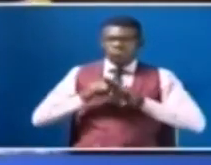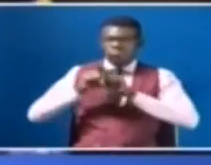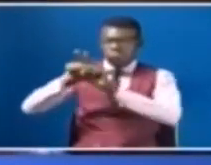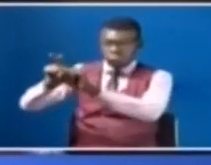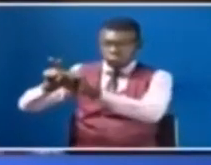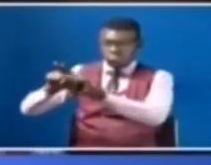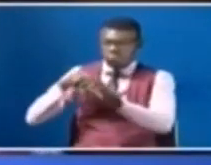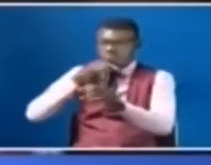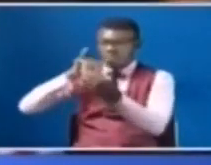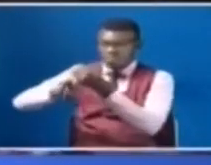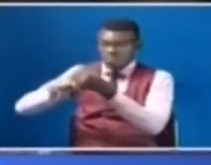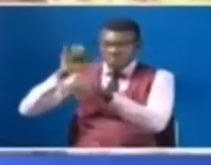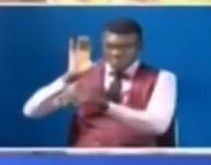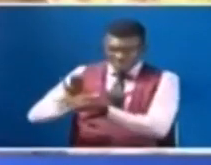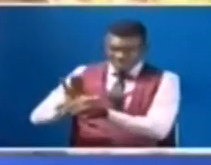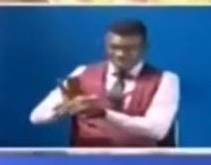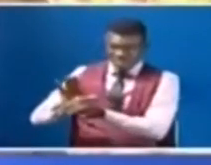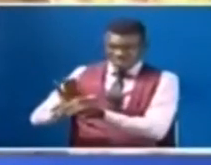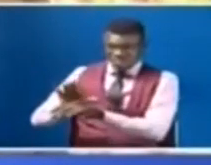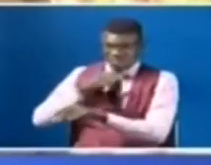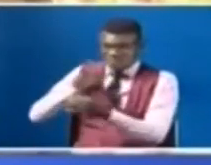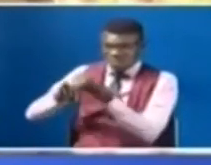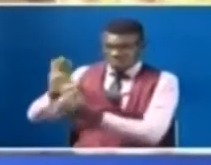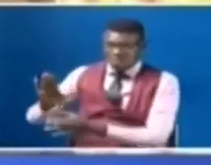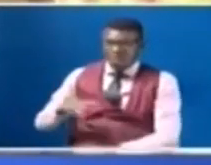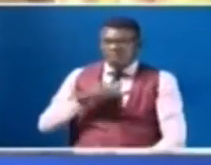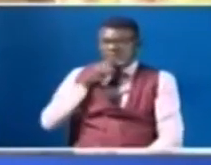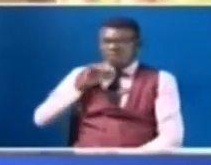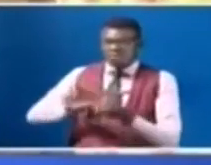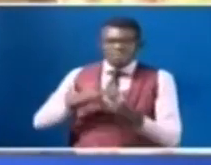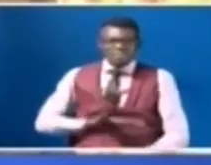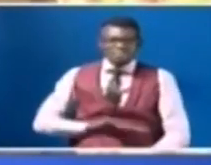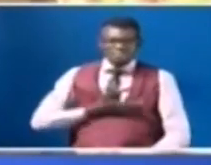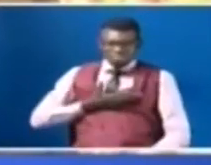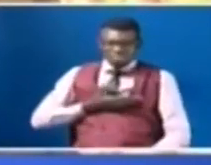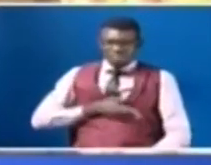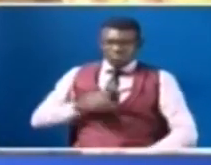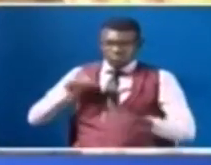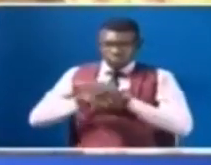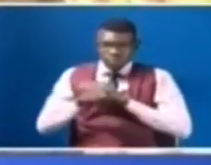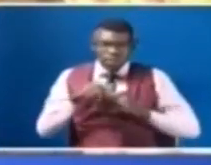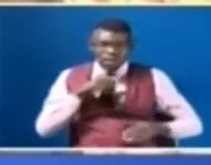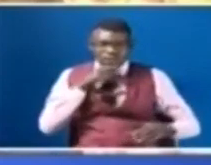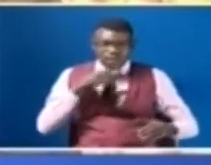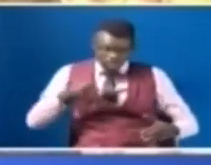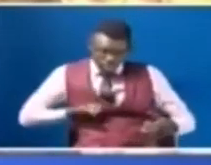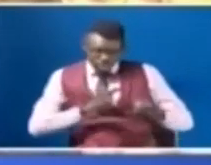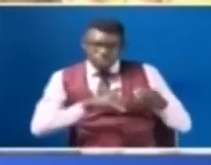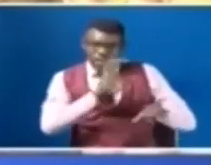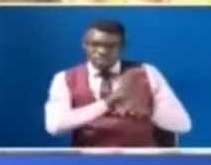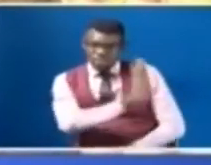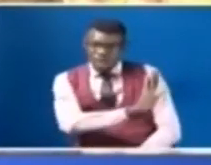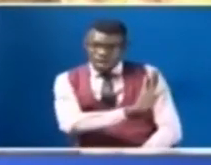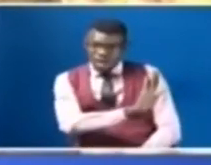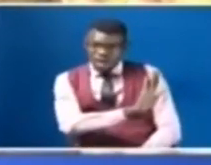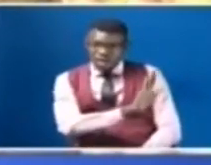ibada katika kanisa analoshiriki mumewe. Kwa hasira, mwanamume alikwenda hadi kanisa analoshiriki mkewe na kuzua vurugu akidai